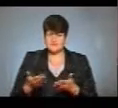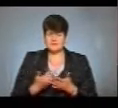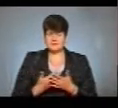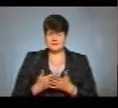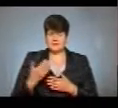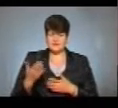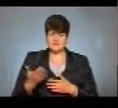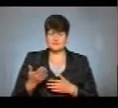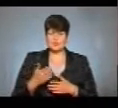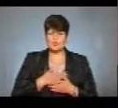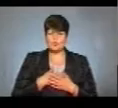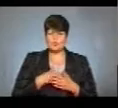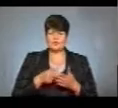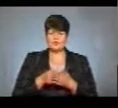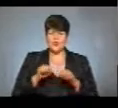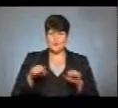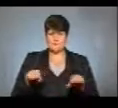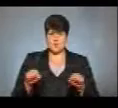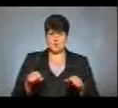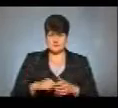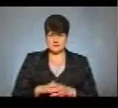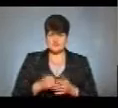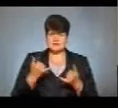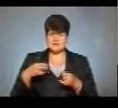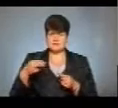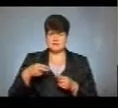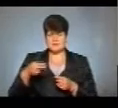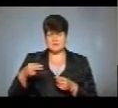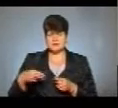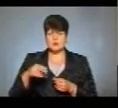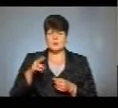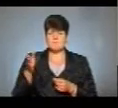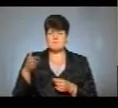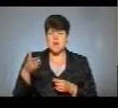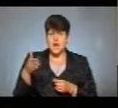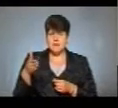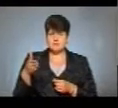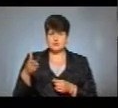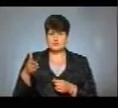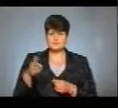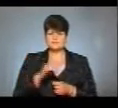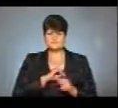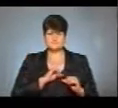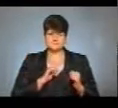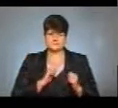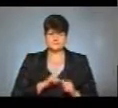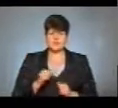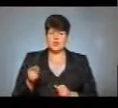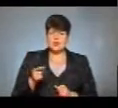що та любов до мотоцикла. Я зараз підписую прапор від ревних тернополян,